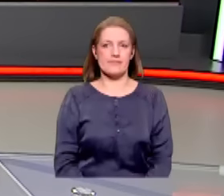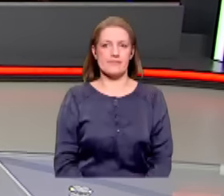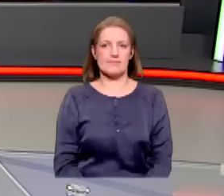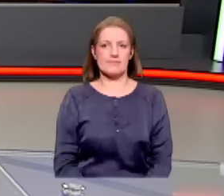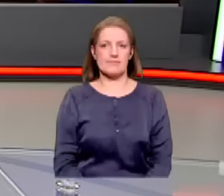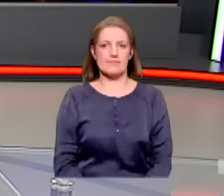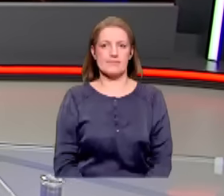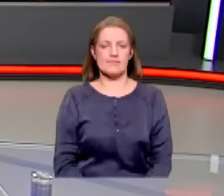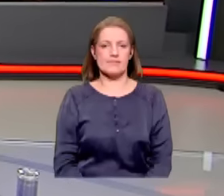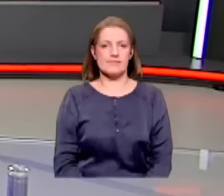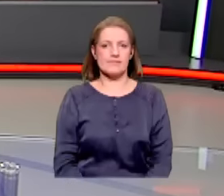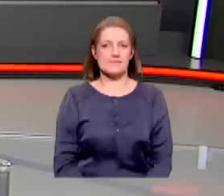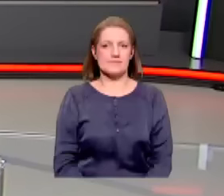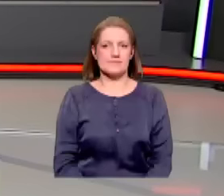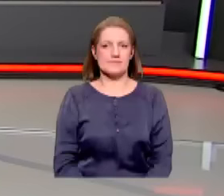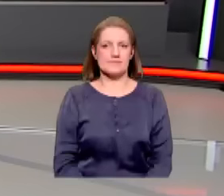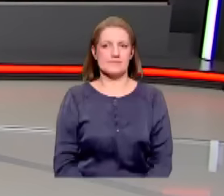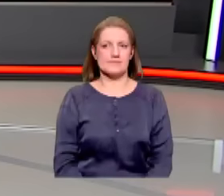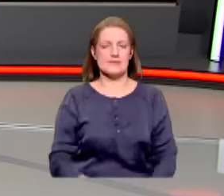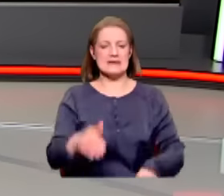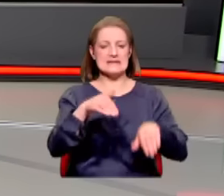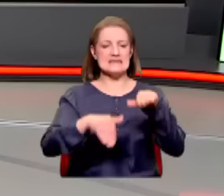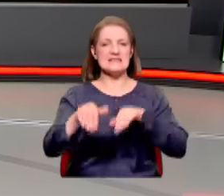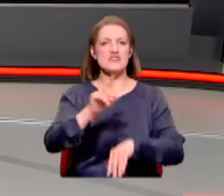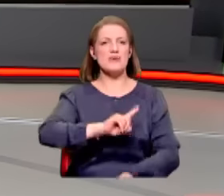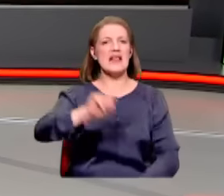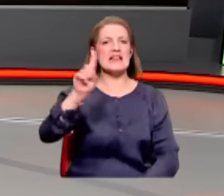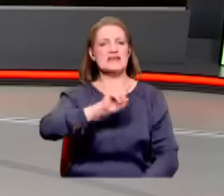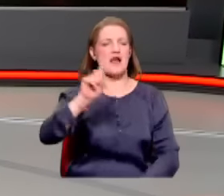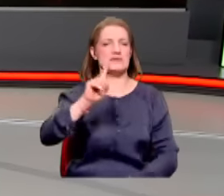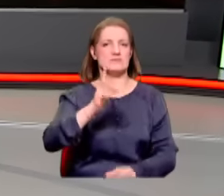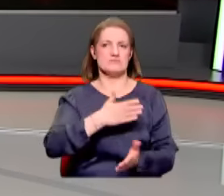Evet. Bu arada da seçim itirazları sürüyor